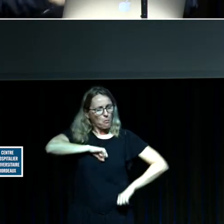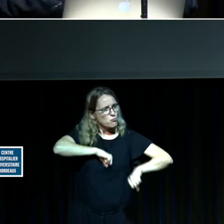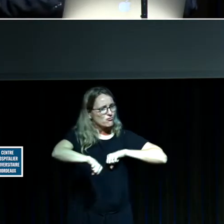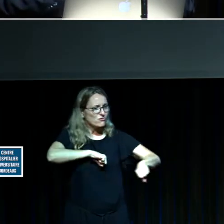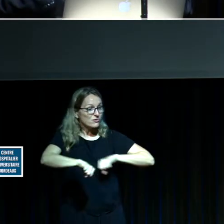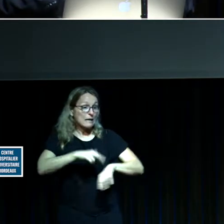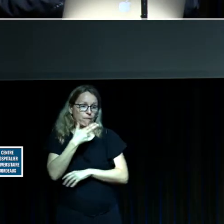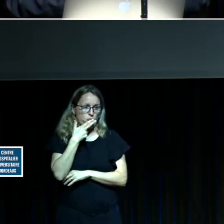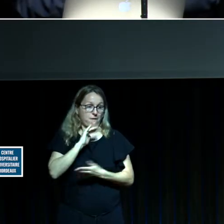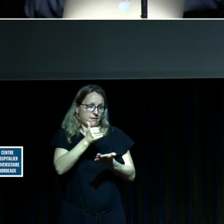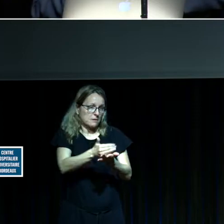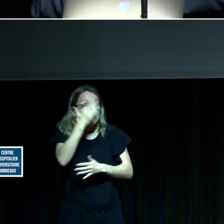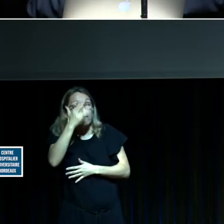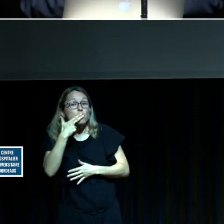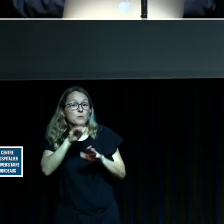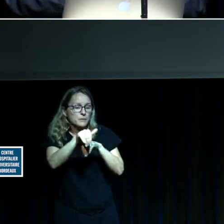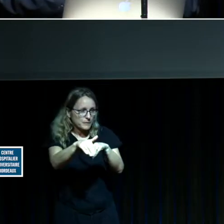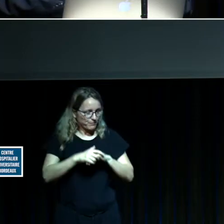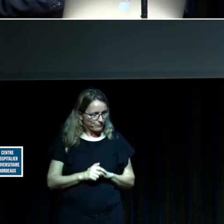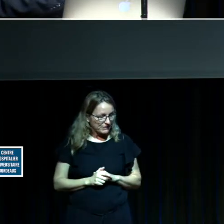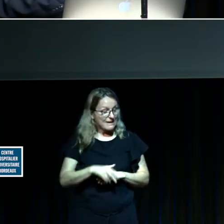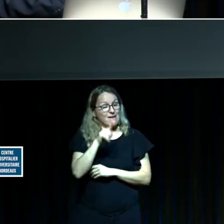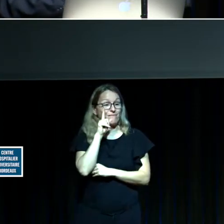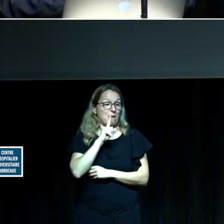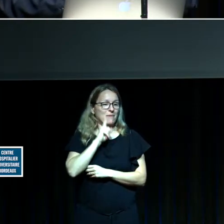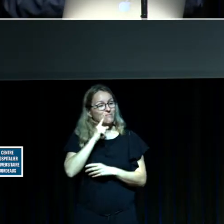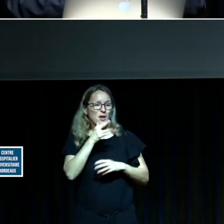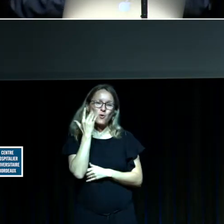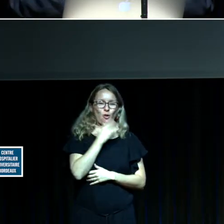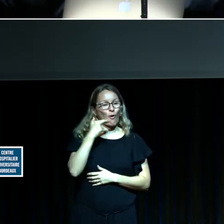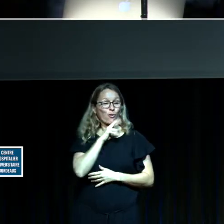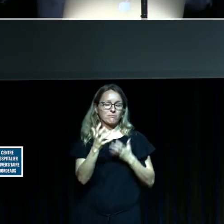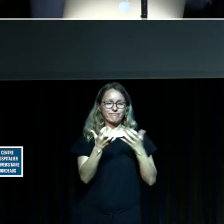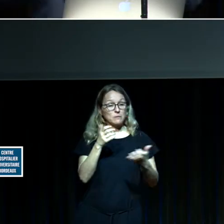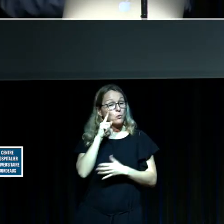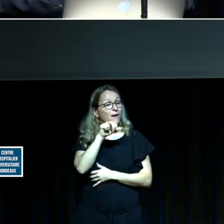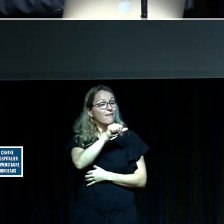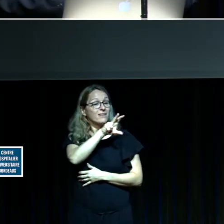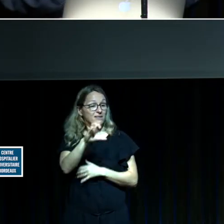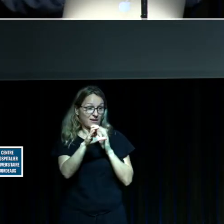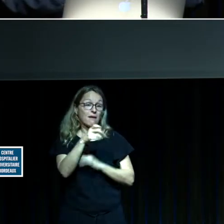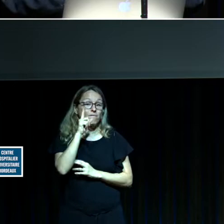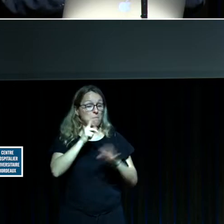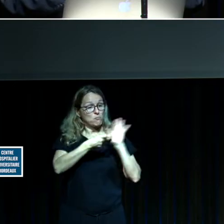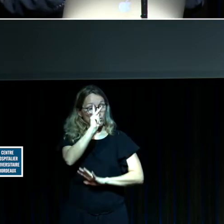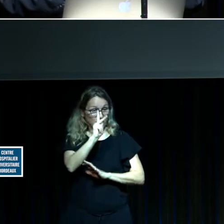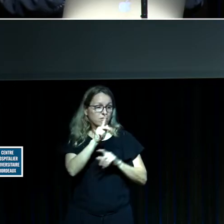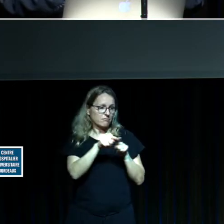Un petit mot en rose pour les femmes. Donc je l'ai dit tout à l'heure, les femmes font un peu plus d'AVC que les hommes du fait de